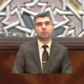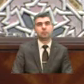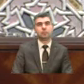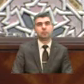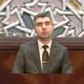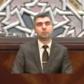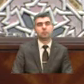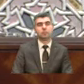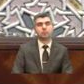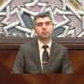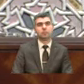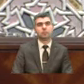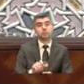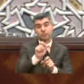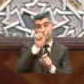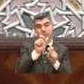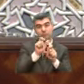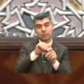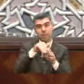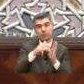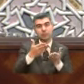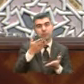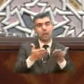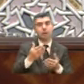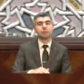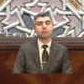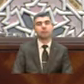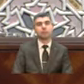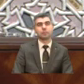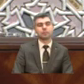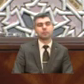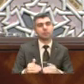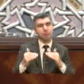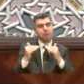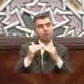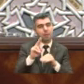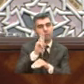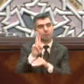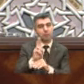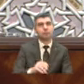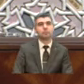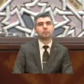الكلمة لأحد السادة النواب من الفريق الاستقلالي للوحدة والتعادلية في نفس الموضوع. تفضلوا سيد النائب.